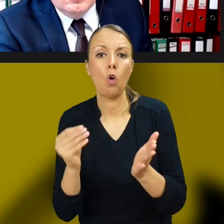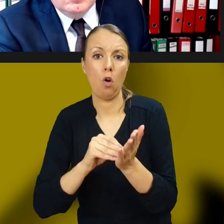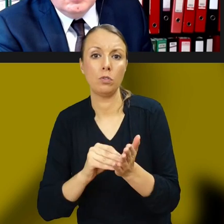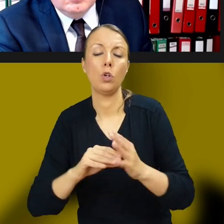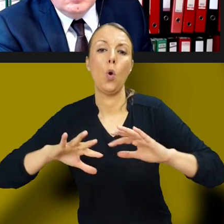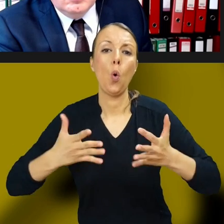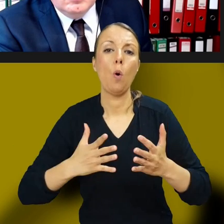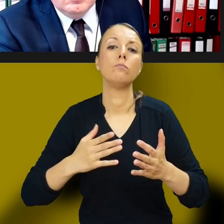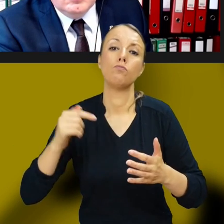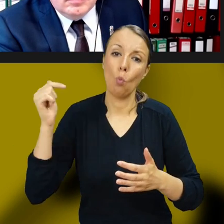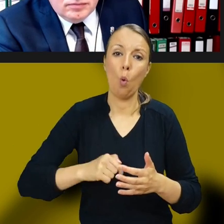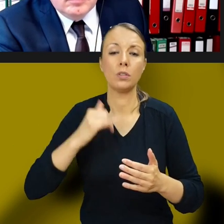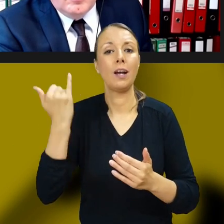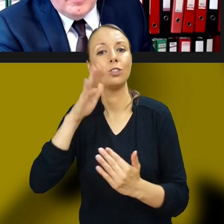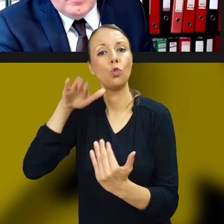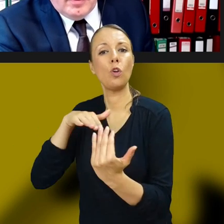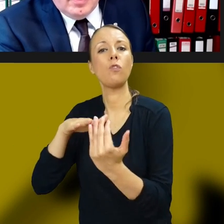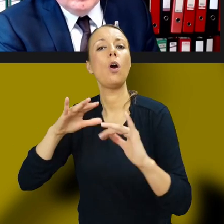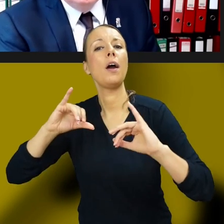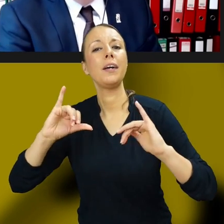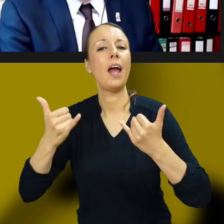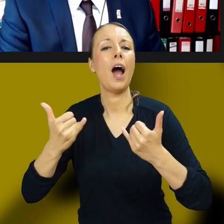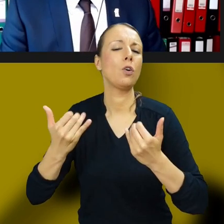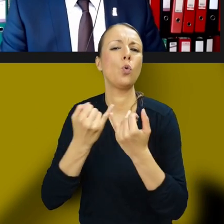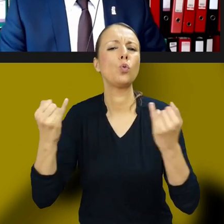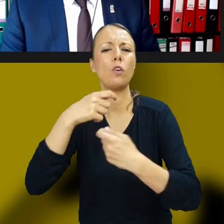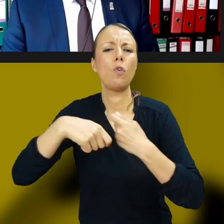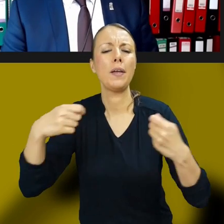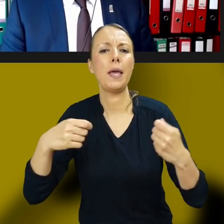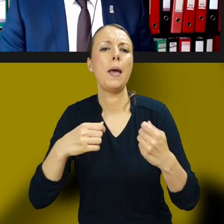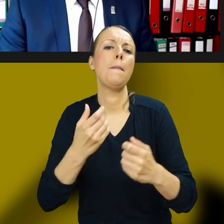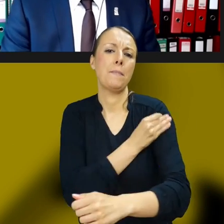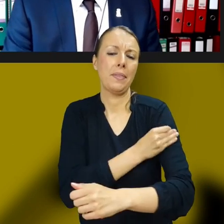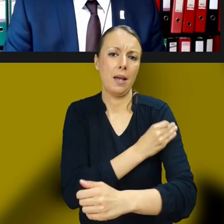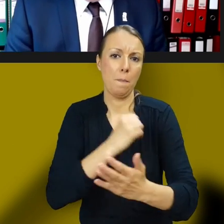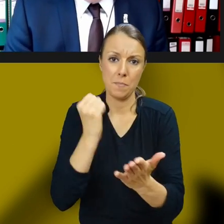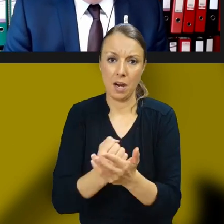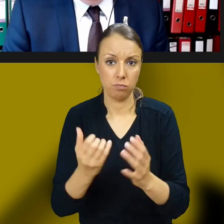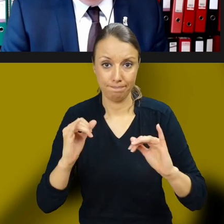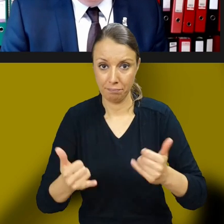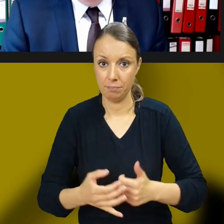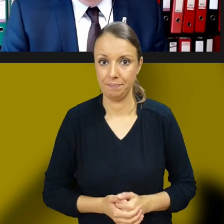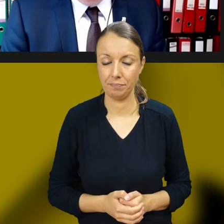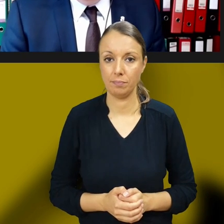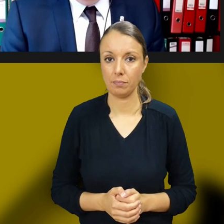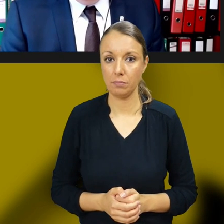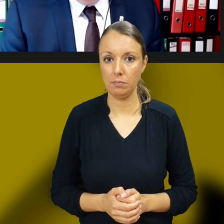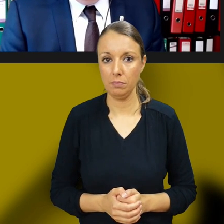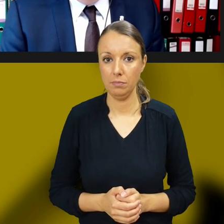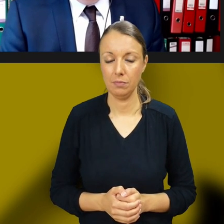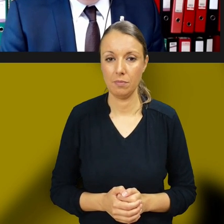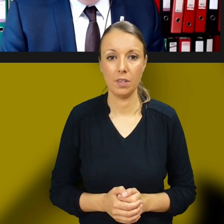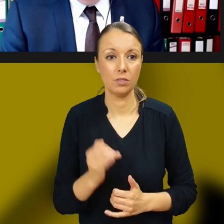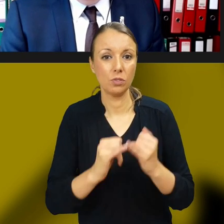do rozwiązania materialno-prawnego. I ceną właśnie za te subtelności, za porozrzucanie nam tajemnic